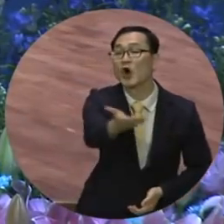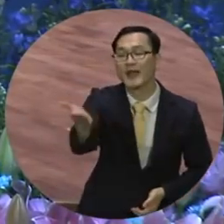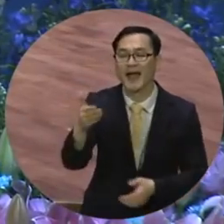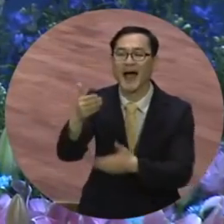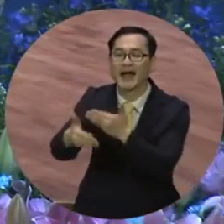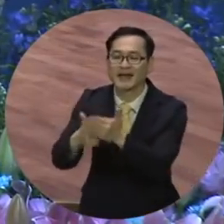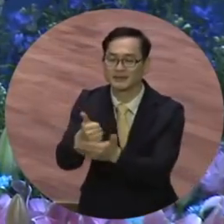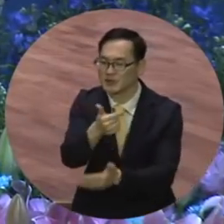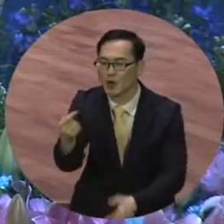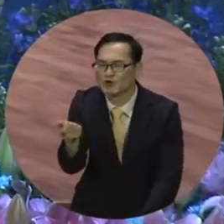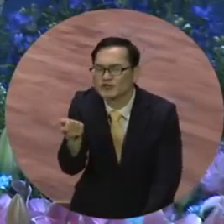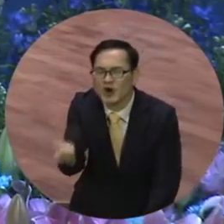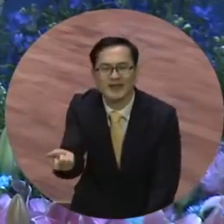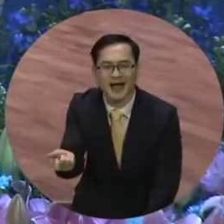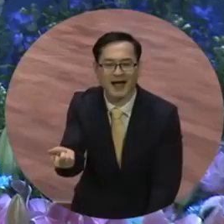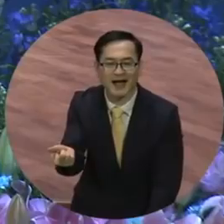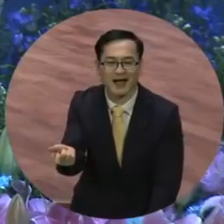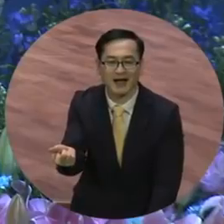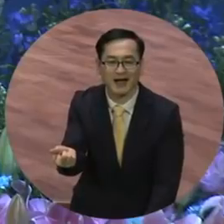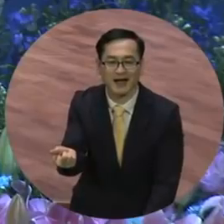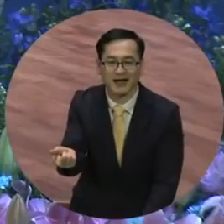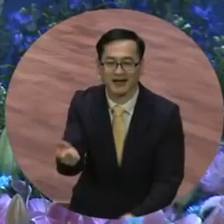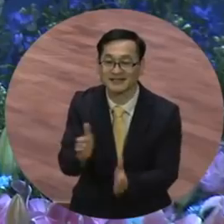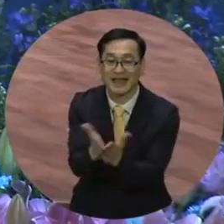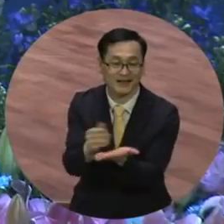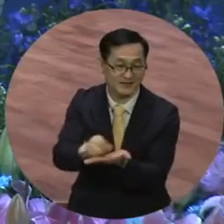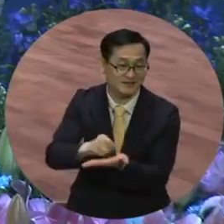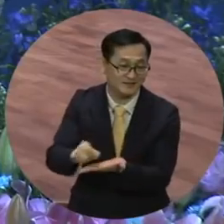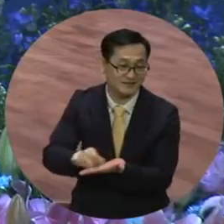이런 책이 있어요. 너 하나님은 너무 적다.